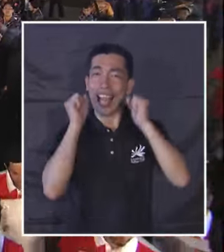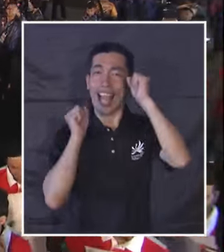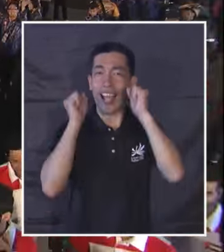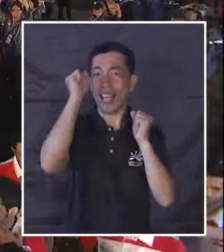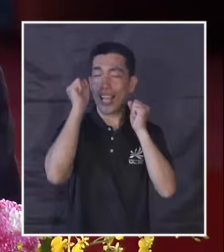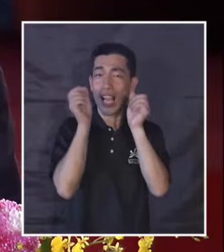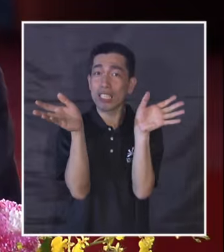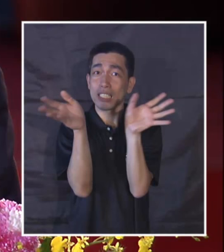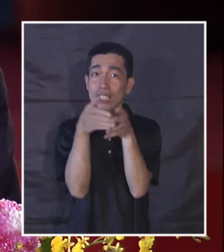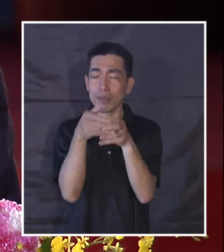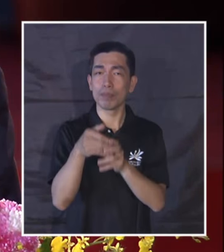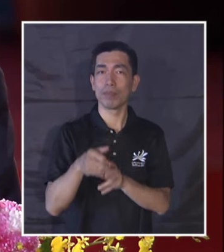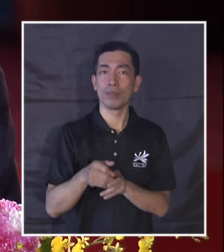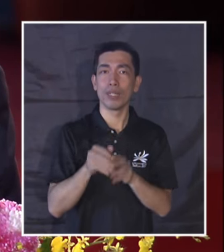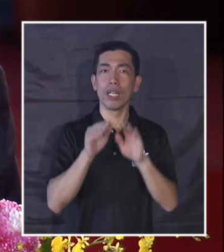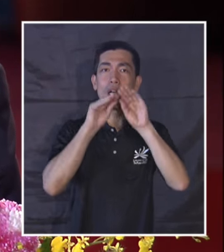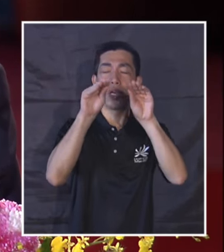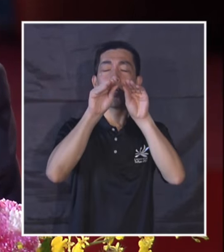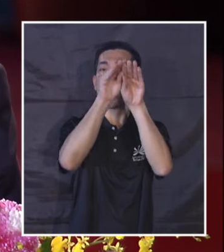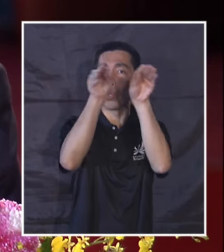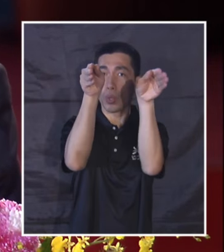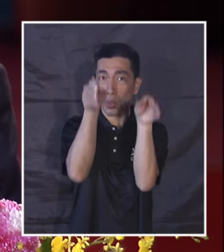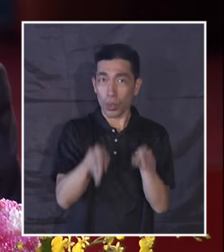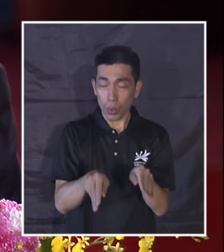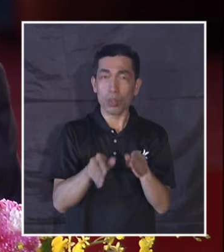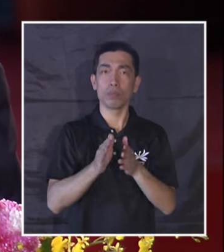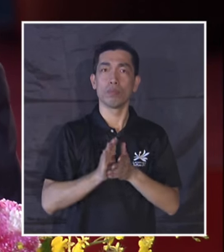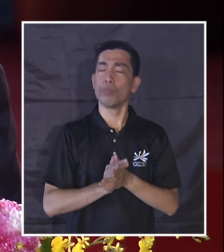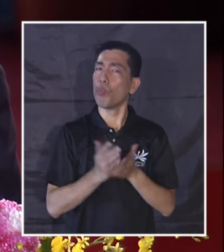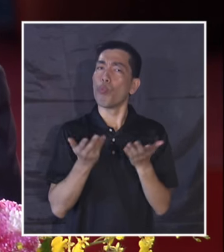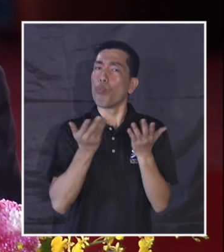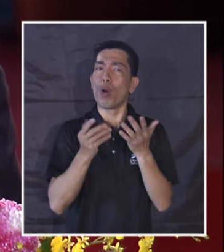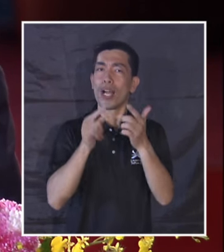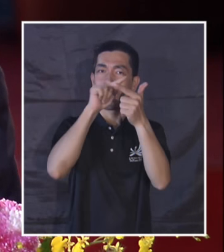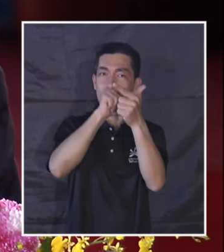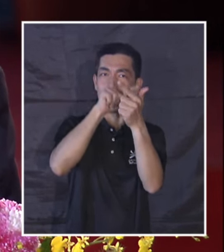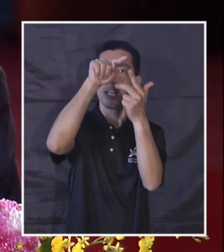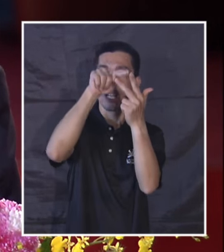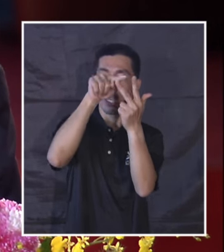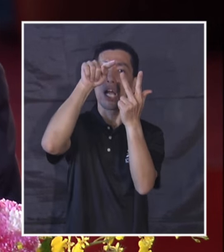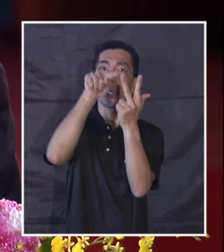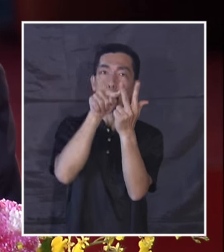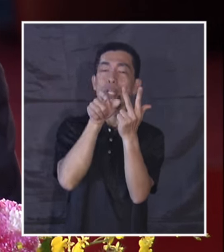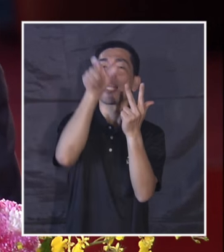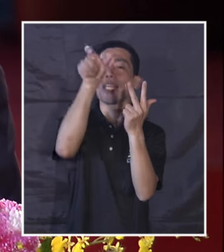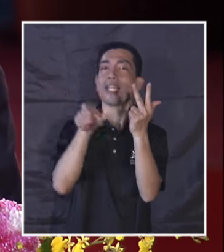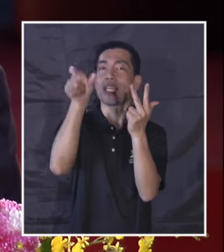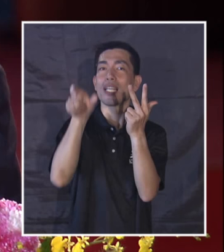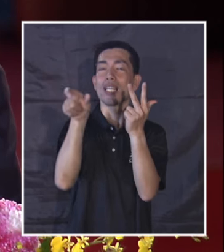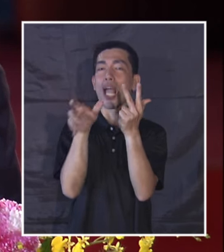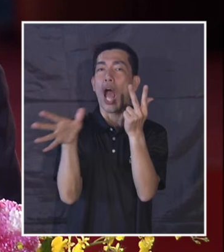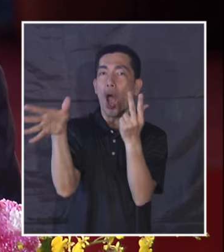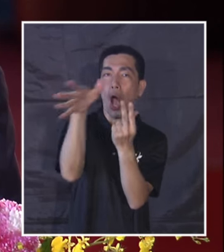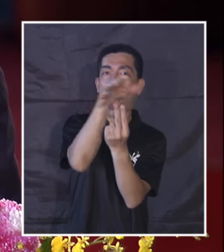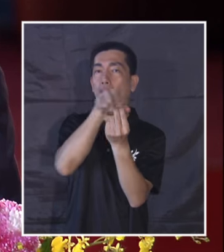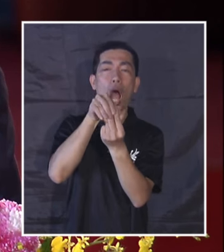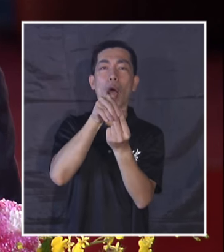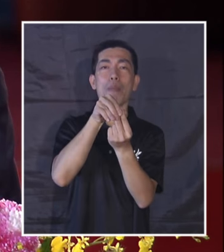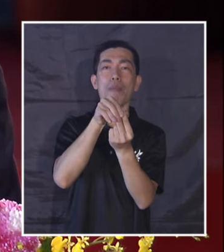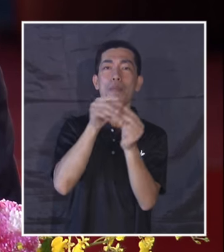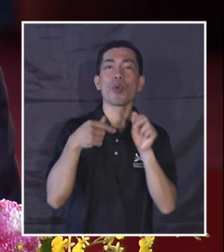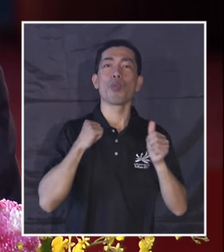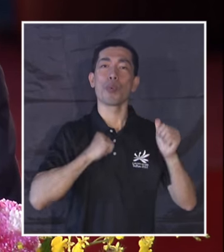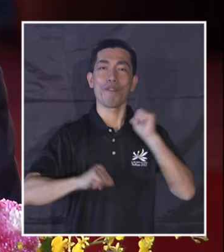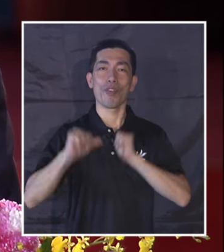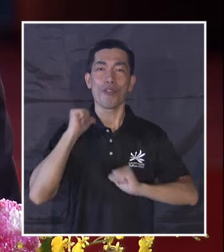括万能科技大学、新兴高中以及育达高中带来青春活力的啦啦队